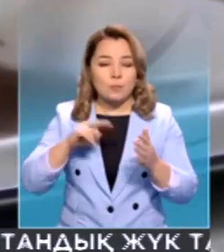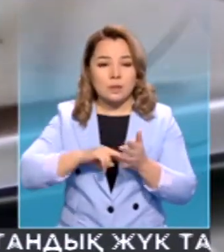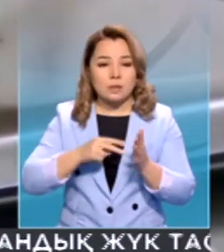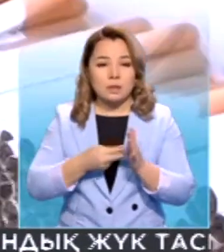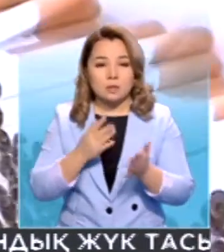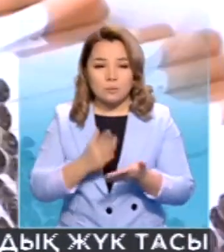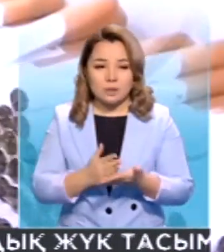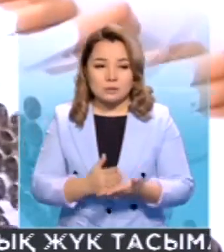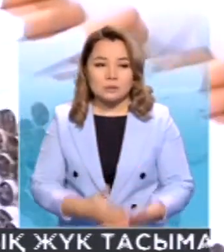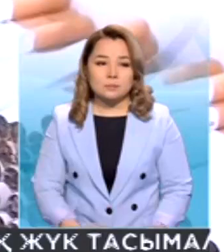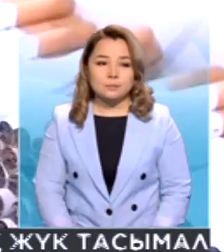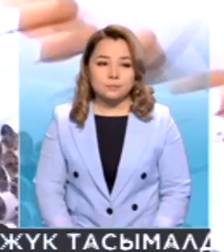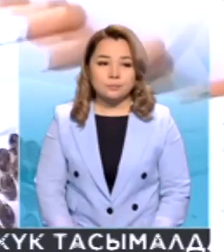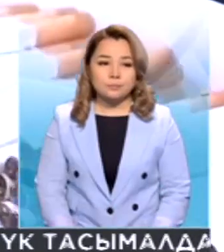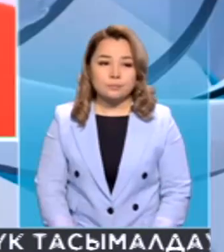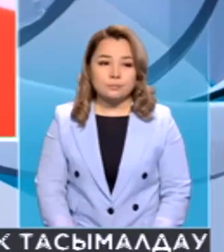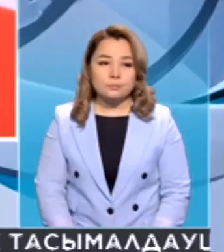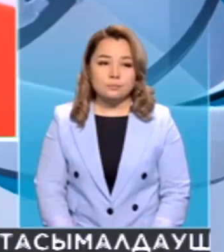көзделген.